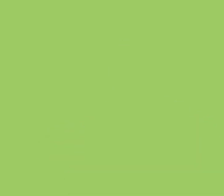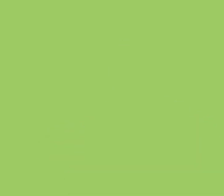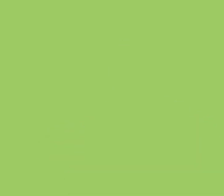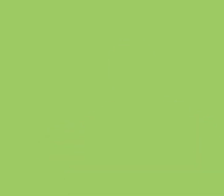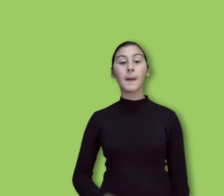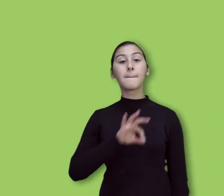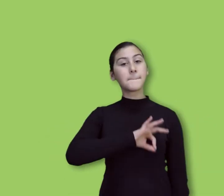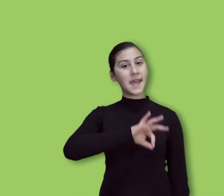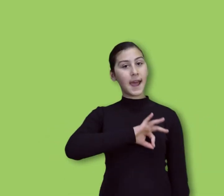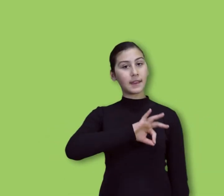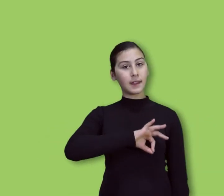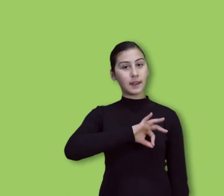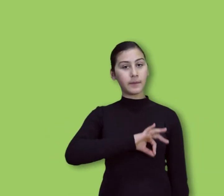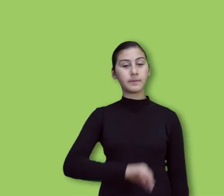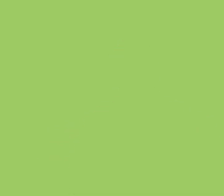პერანგი.